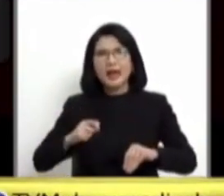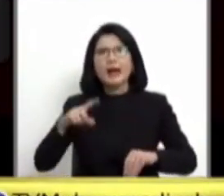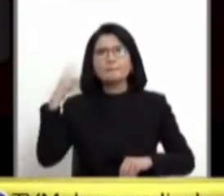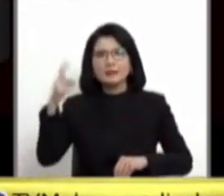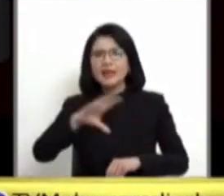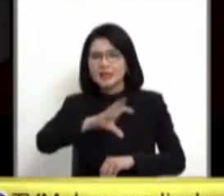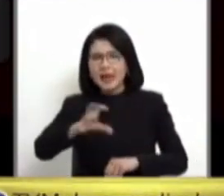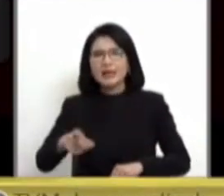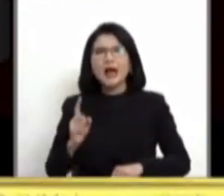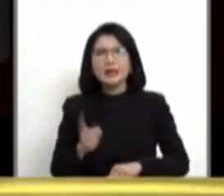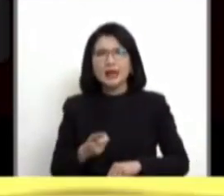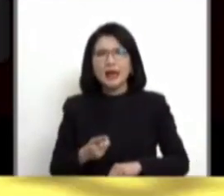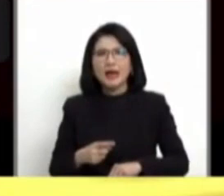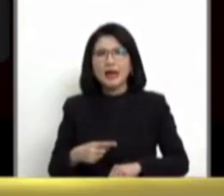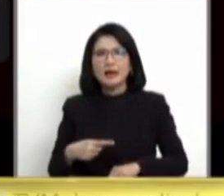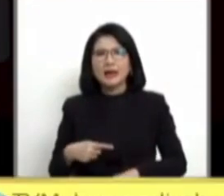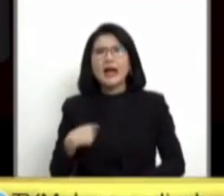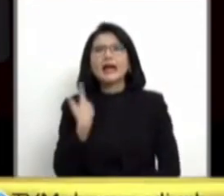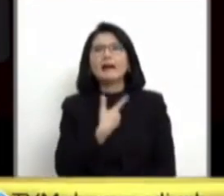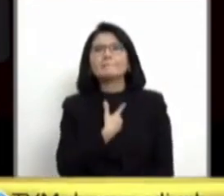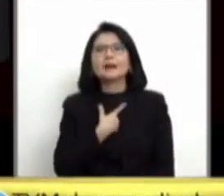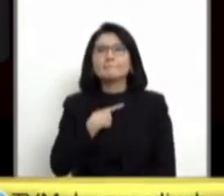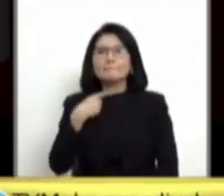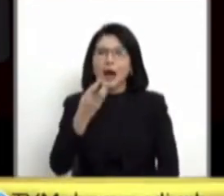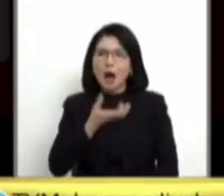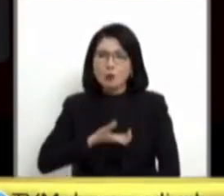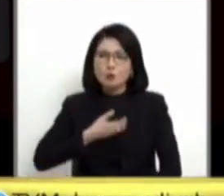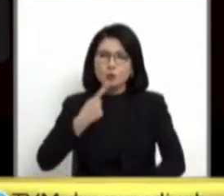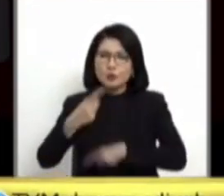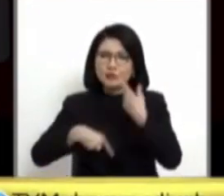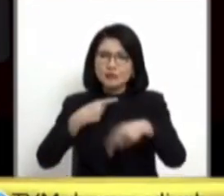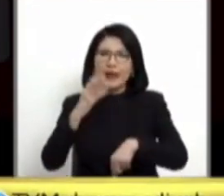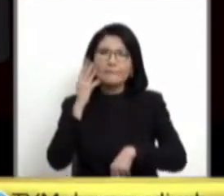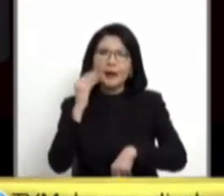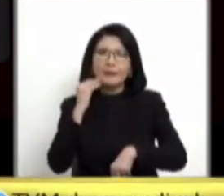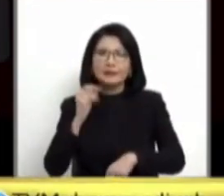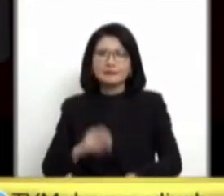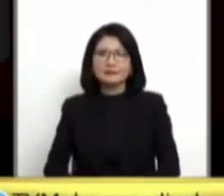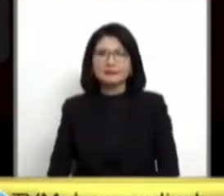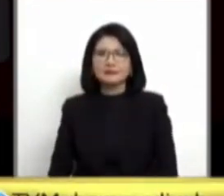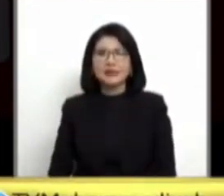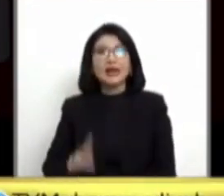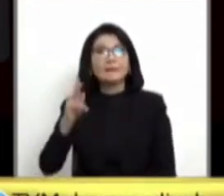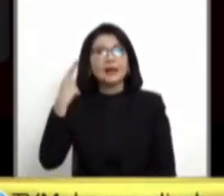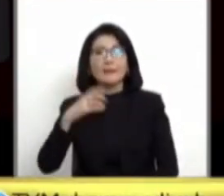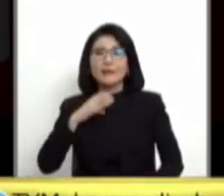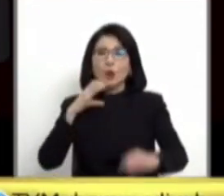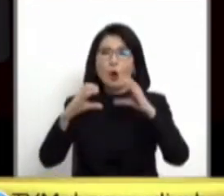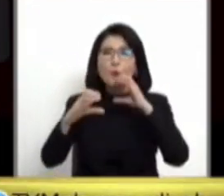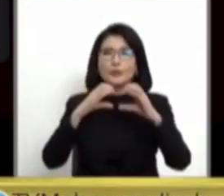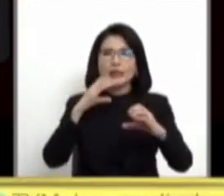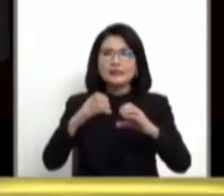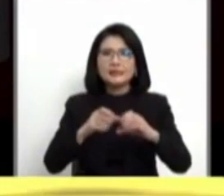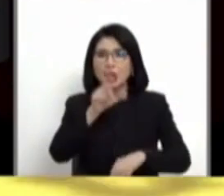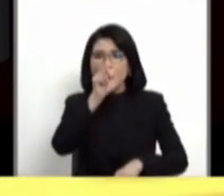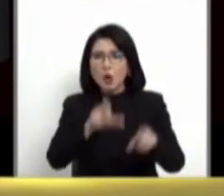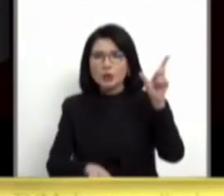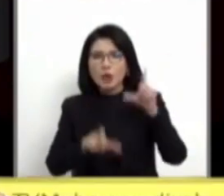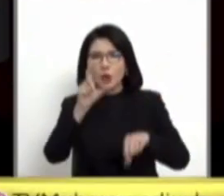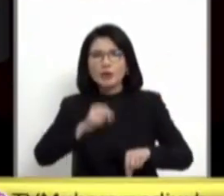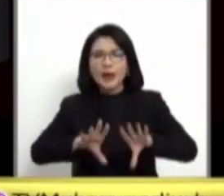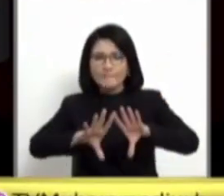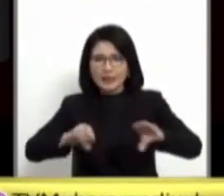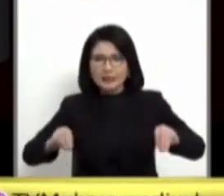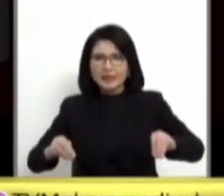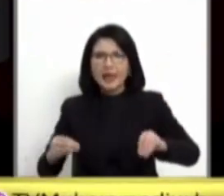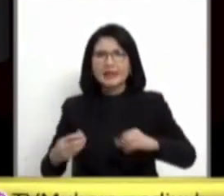ada Kami mau bercerita pengalaman karena kemarin kami komunikasi dengan pekerja migran kita ada yang di